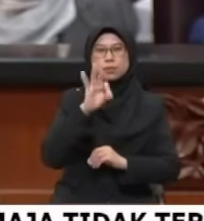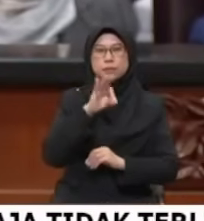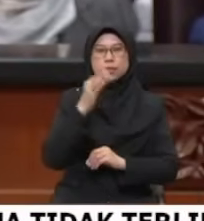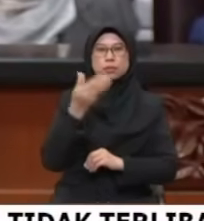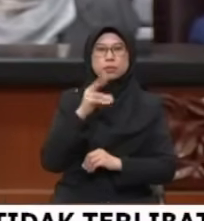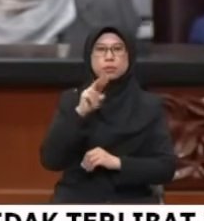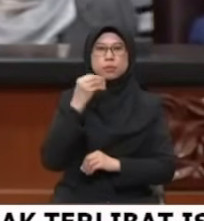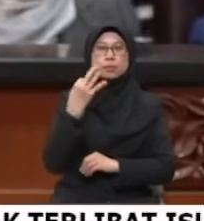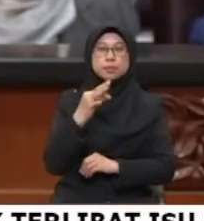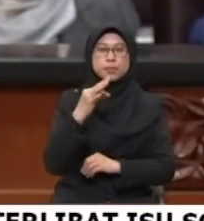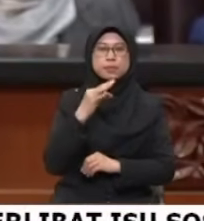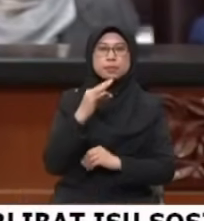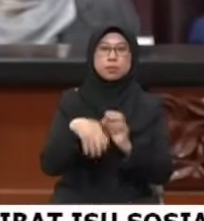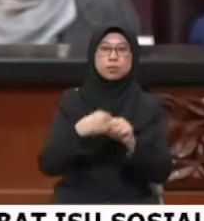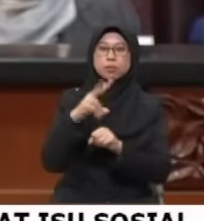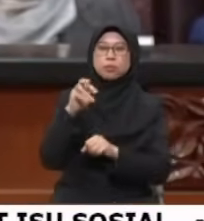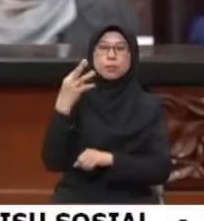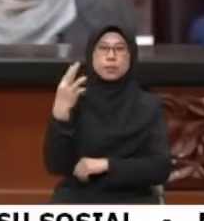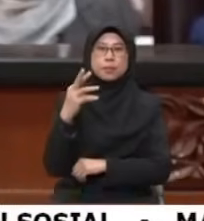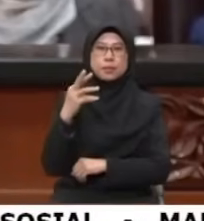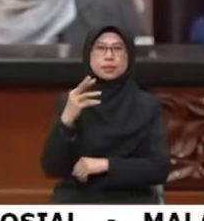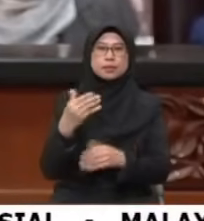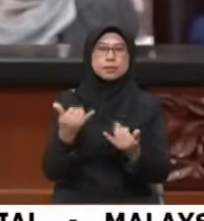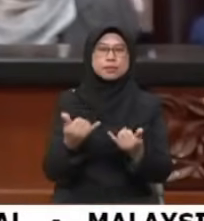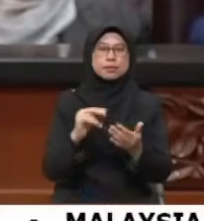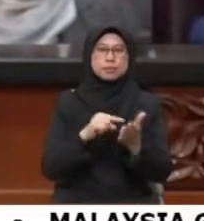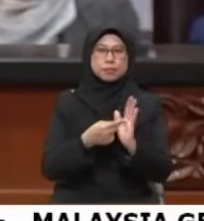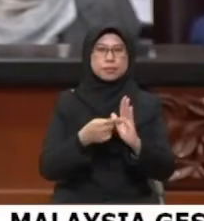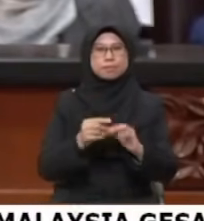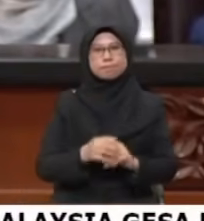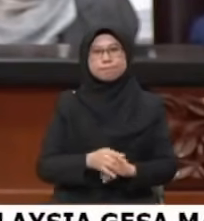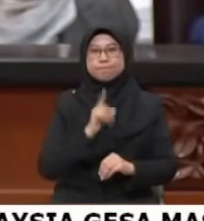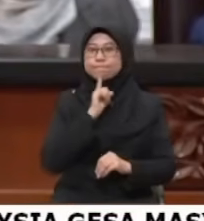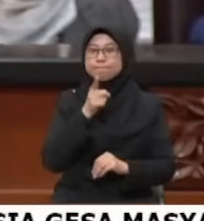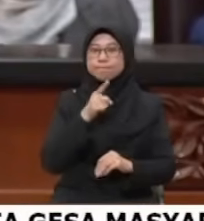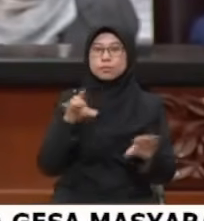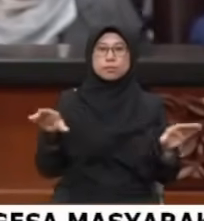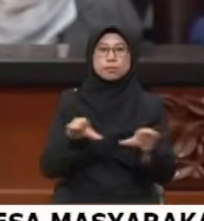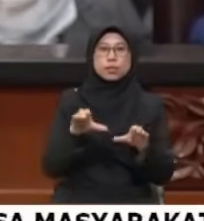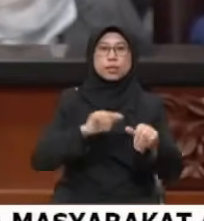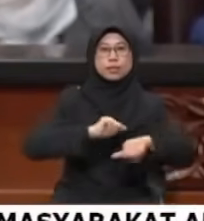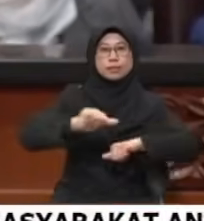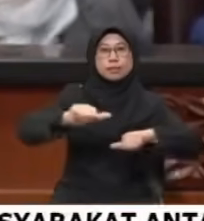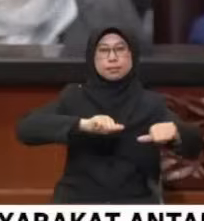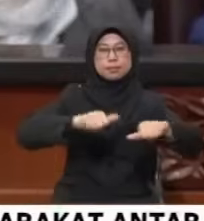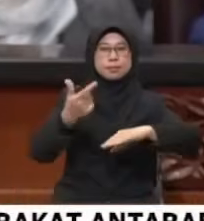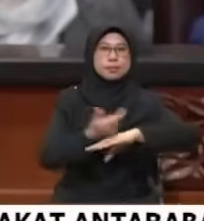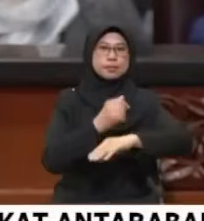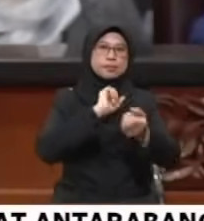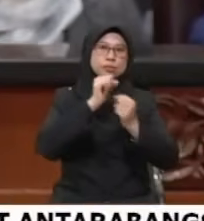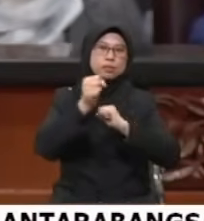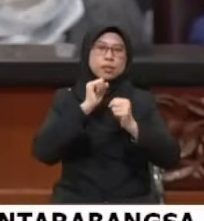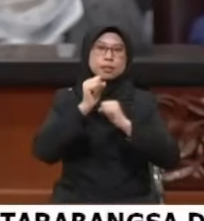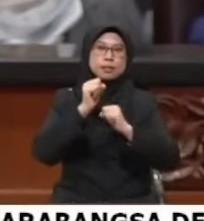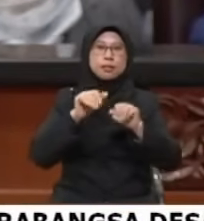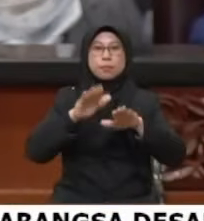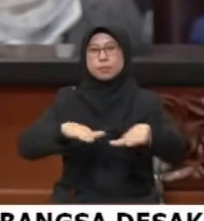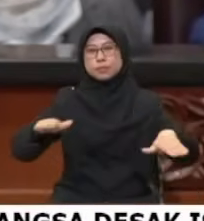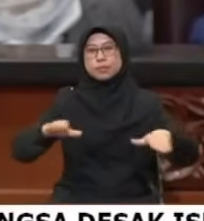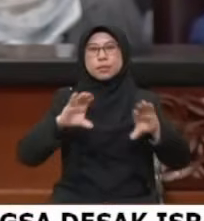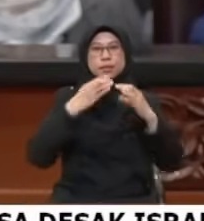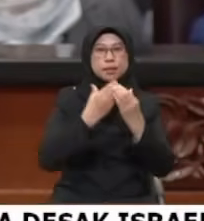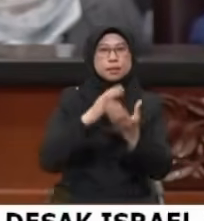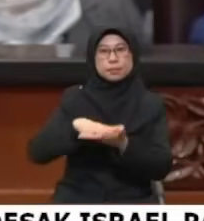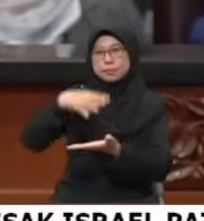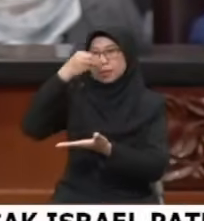tahun 2016 yang sedang berkuatkuasa bagi memastikan pelaksanaan aktiviti latihan sukan atlet murid dengan kelas